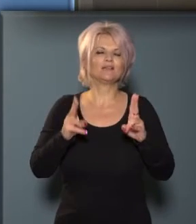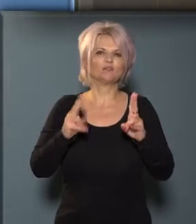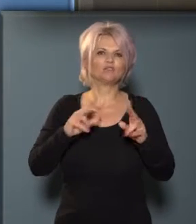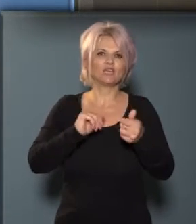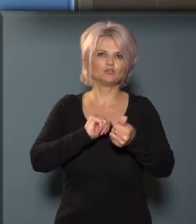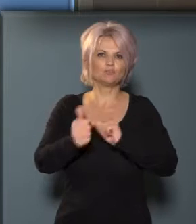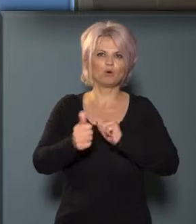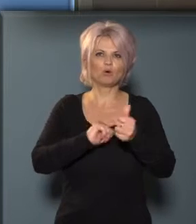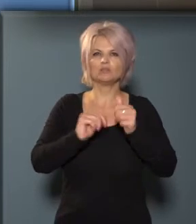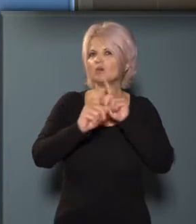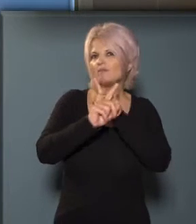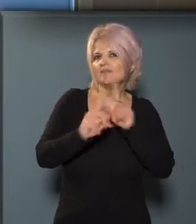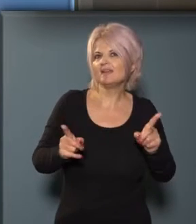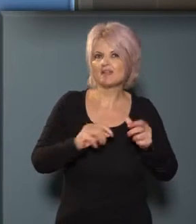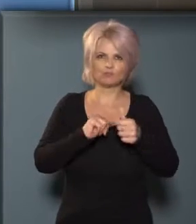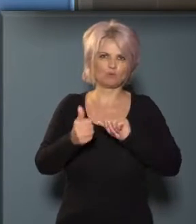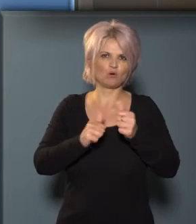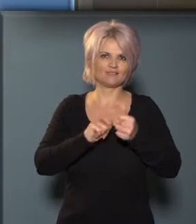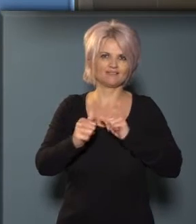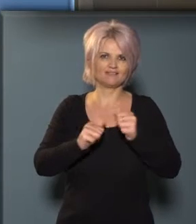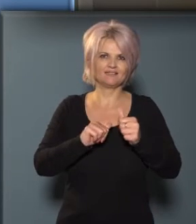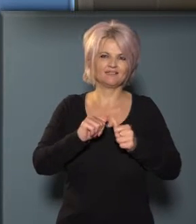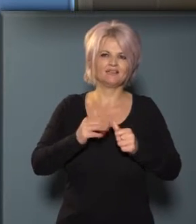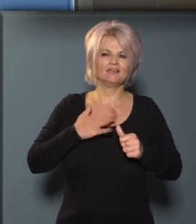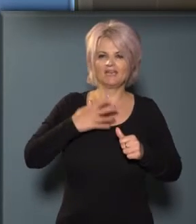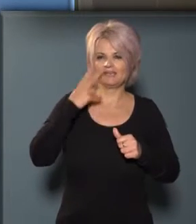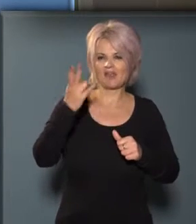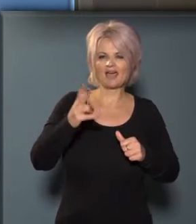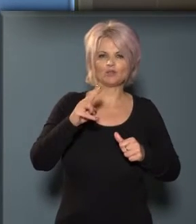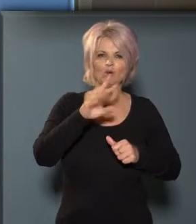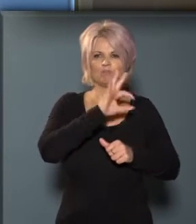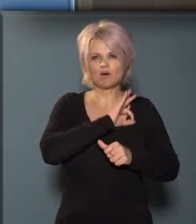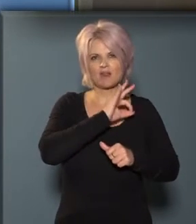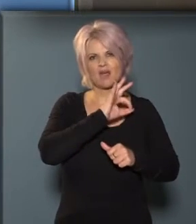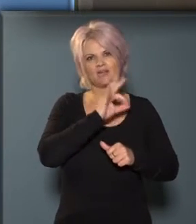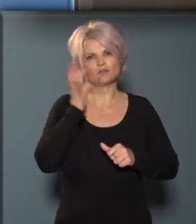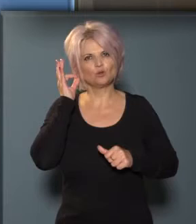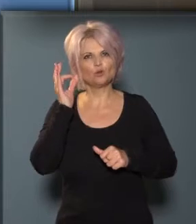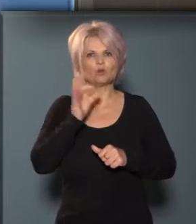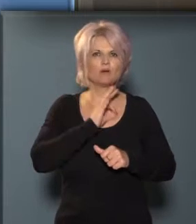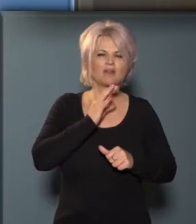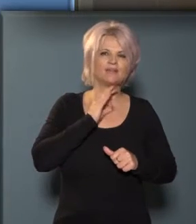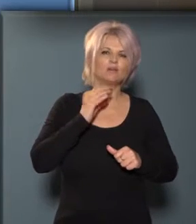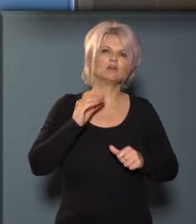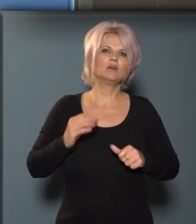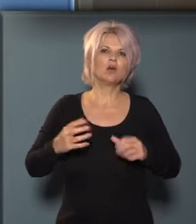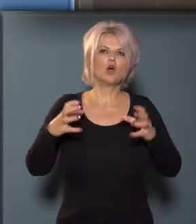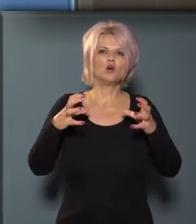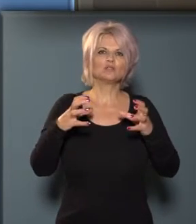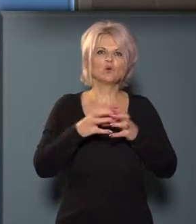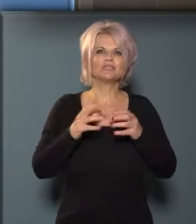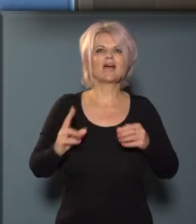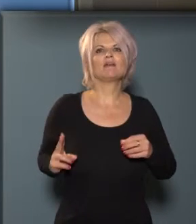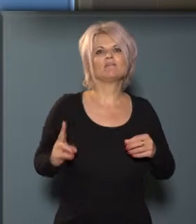és nagyon sokféle sportolásra, és én azt látom, ha egy picit a barátnők, a barátok, az osztályfőnökök, az